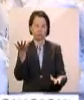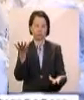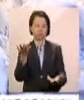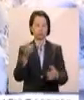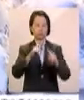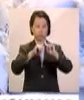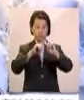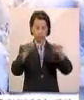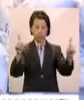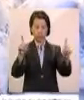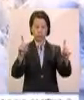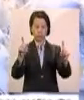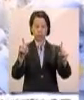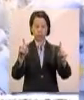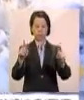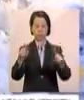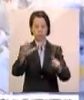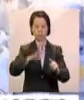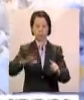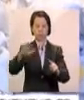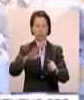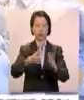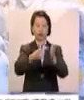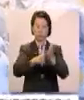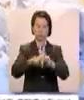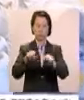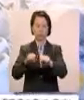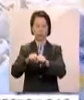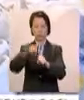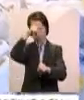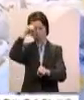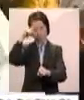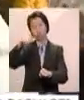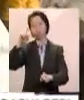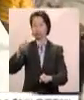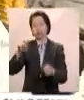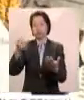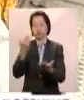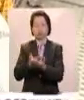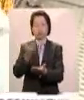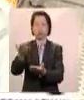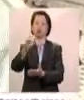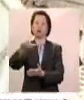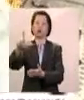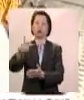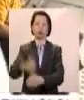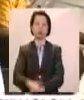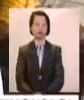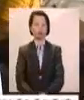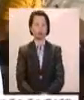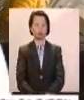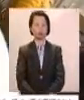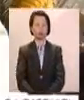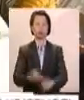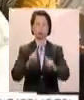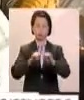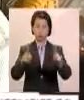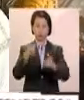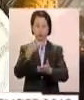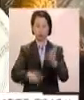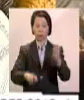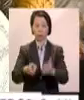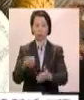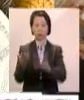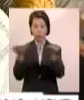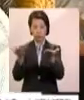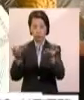Tapi kalau kata dikuatkuasakan perlu kasut hitam, memang kita beli kasut hitam lah. Ada banyak kedai cari, tapi memang harga pun memang sini lebih